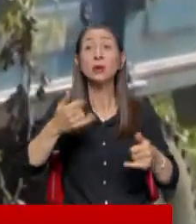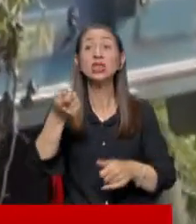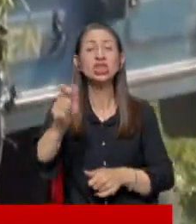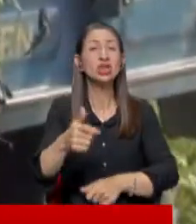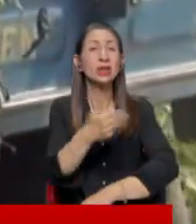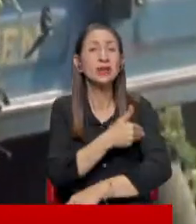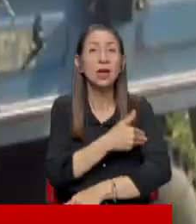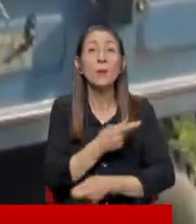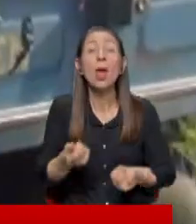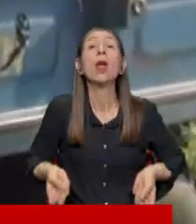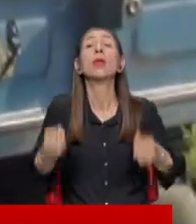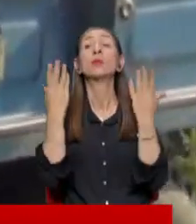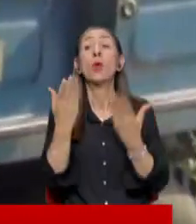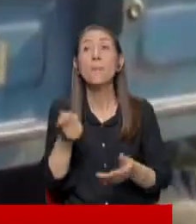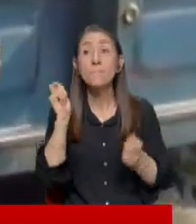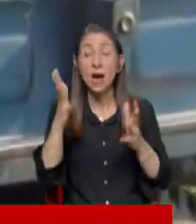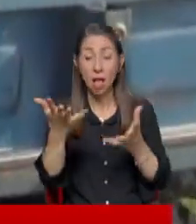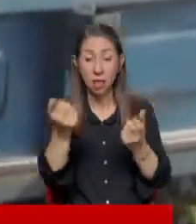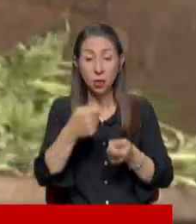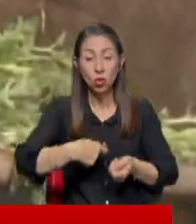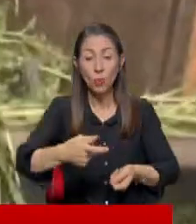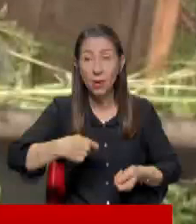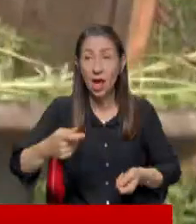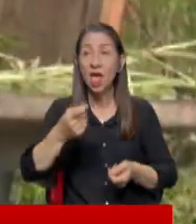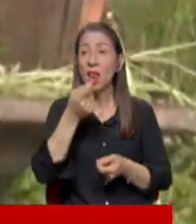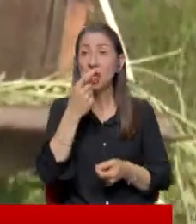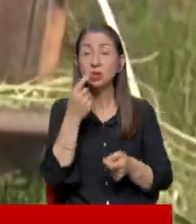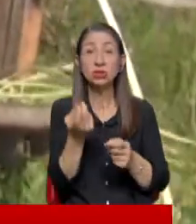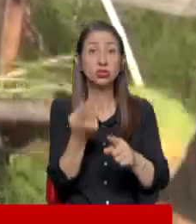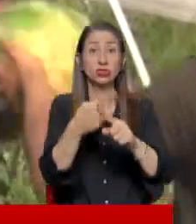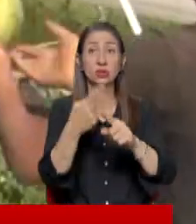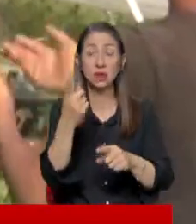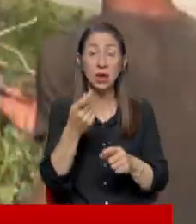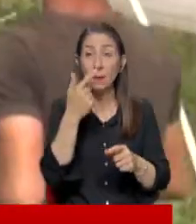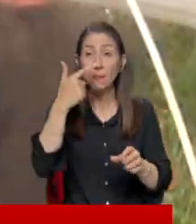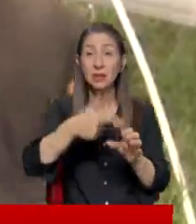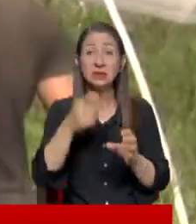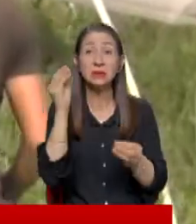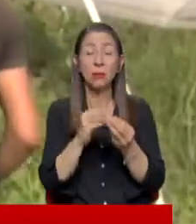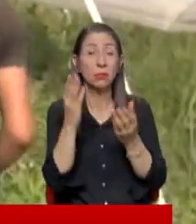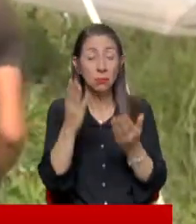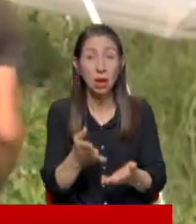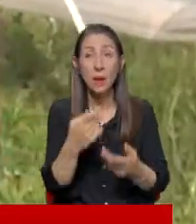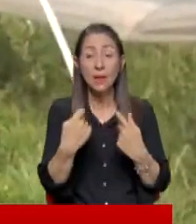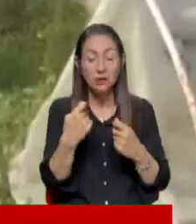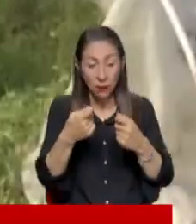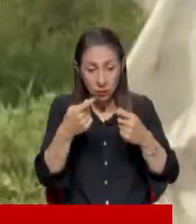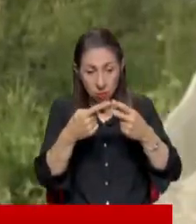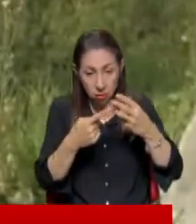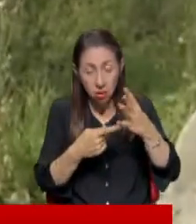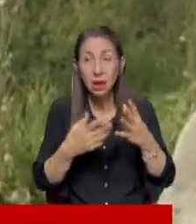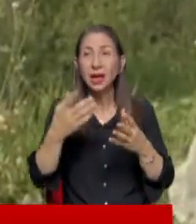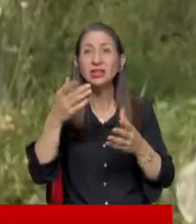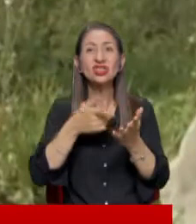yevmiyelerine zaten yetişemiyordu. Pahalıya aldığı gübresi, ilacı cabasıyken yakıtı da zamlı artık. Gider kalemleriyle beli